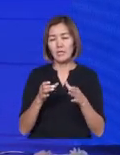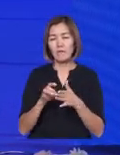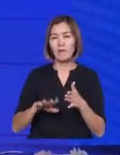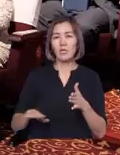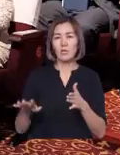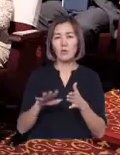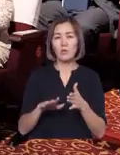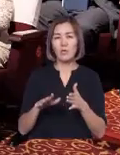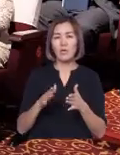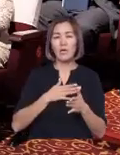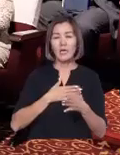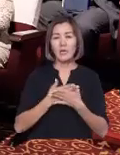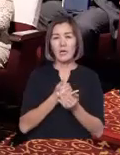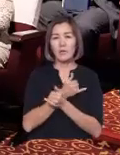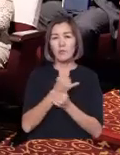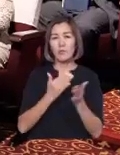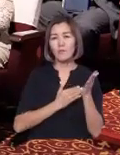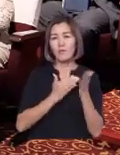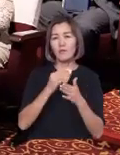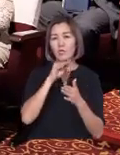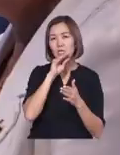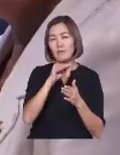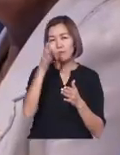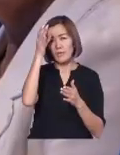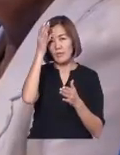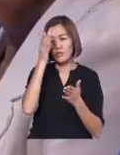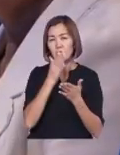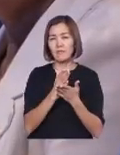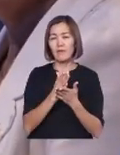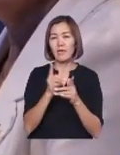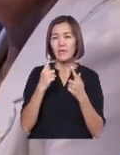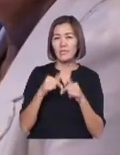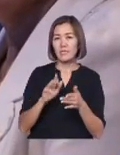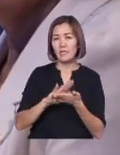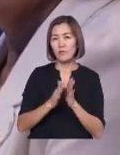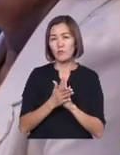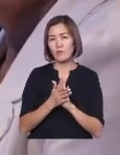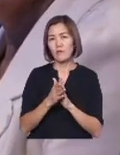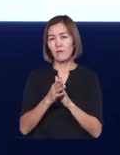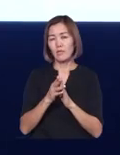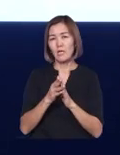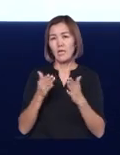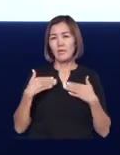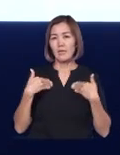региона неустанно работает над повышением качества образования и созданием благоприятных условий для